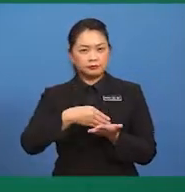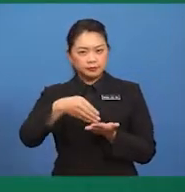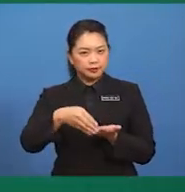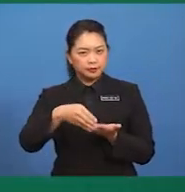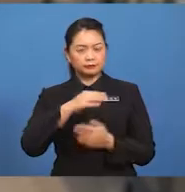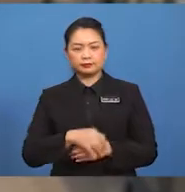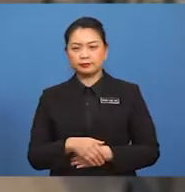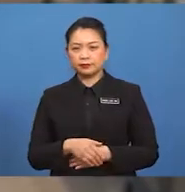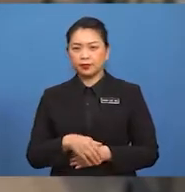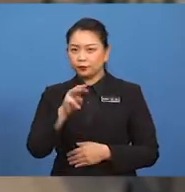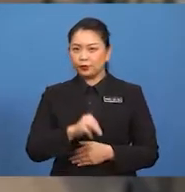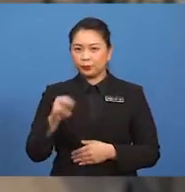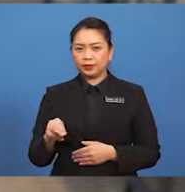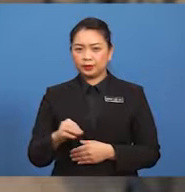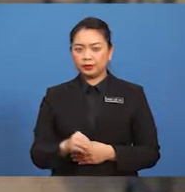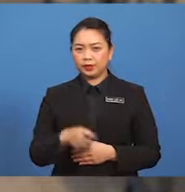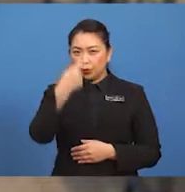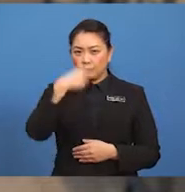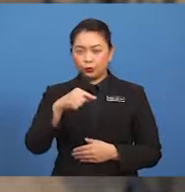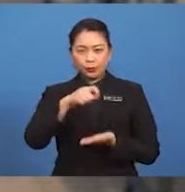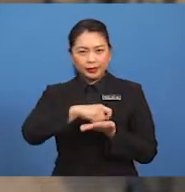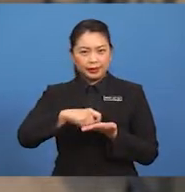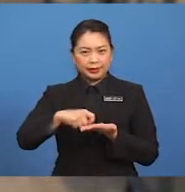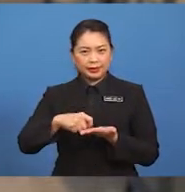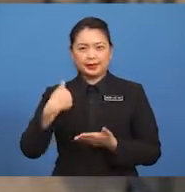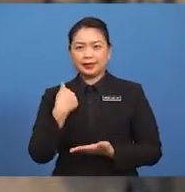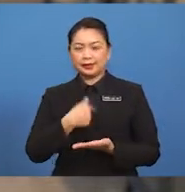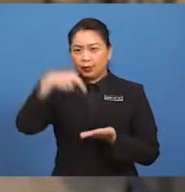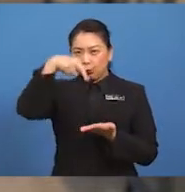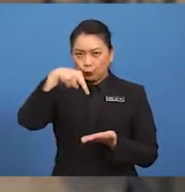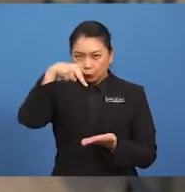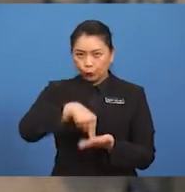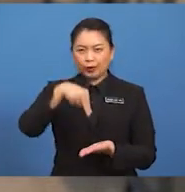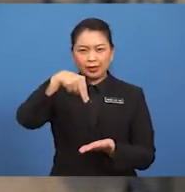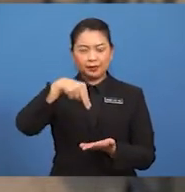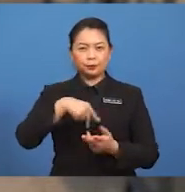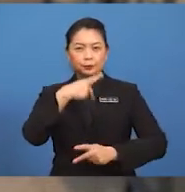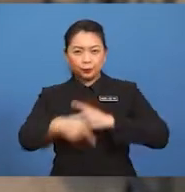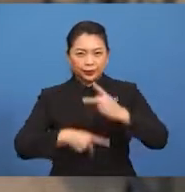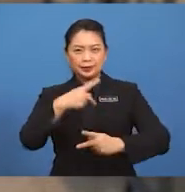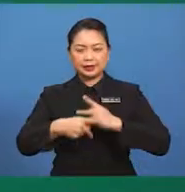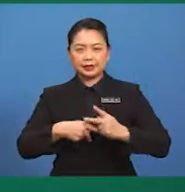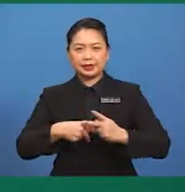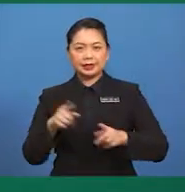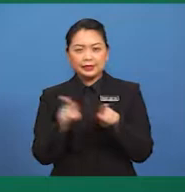ragu. Murid-murid, untuk merekod, kita ulang proses yang sama seperti